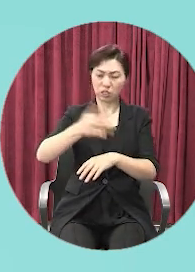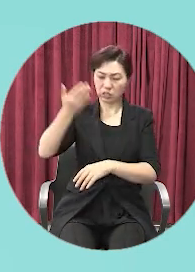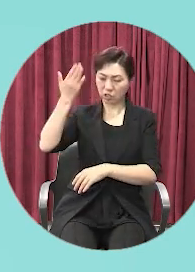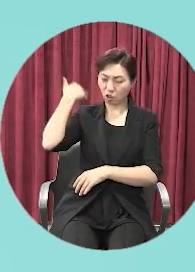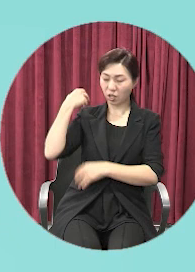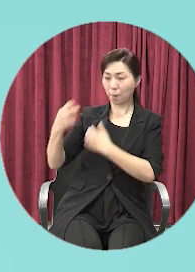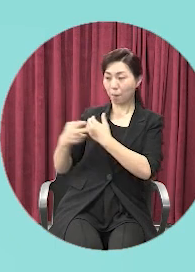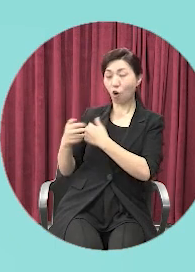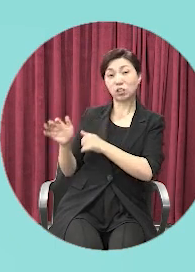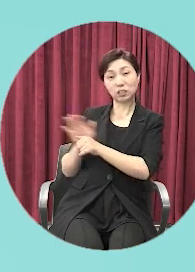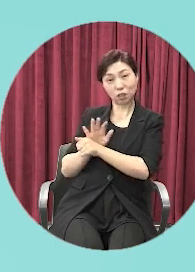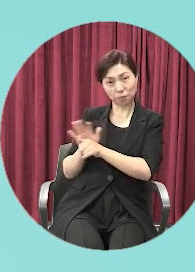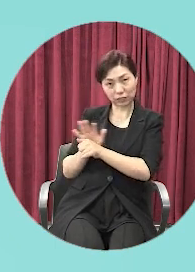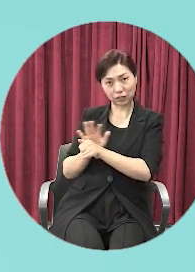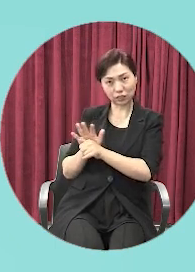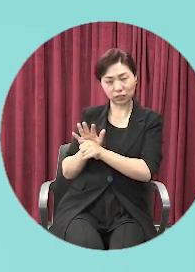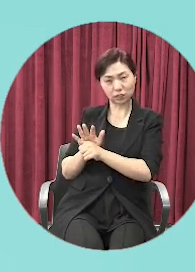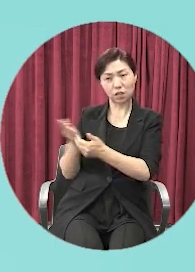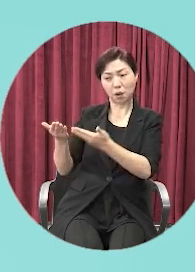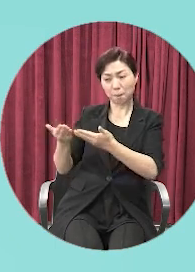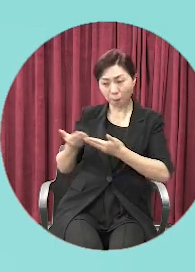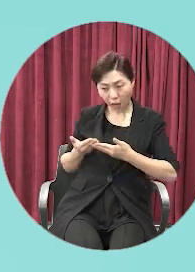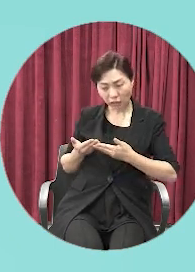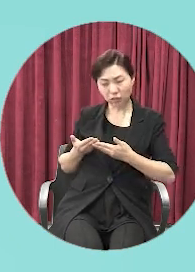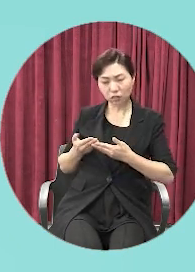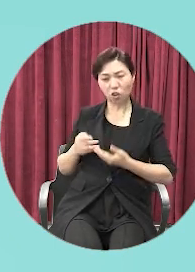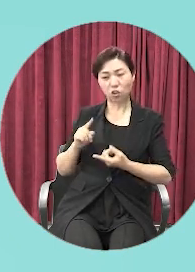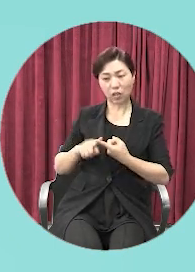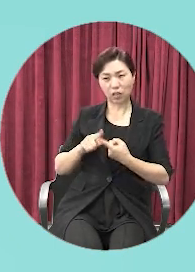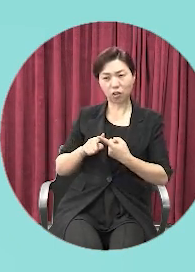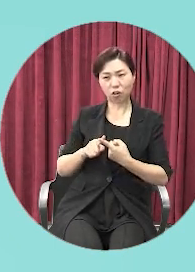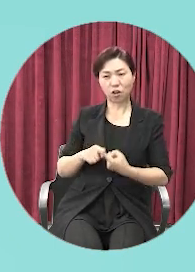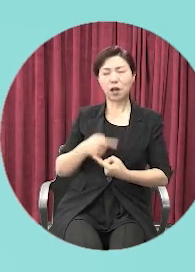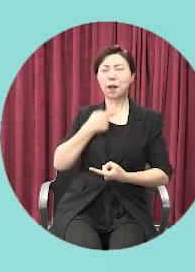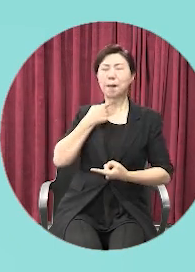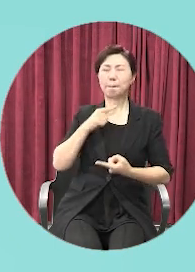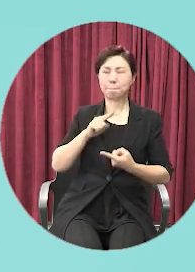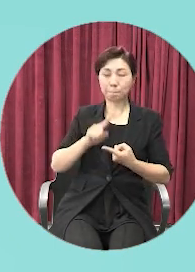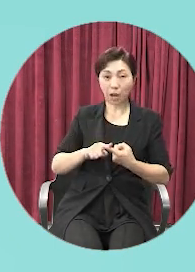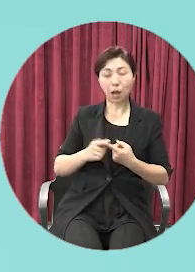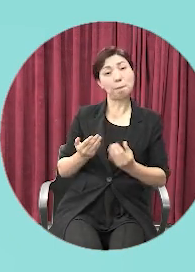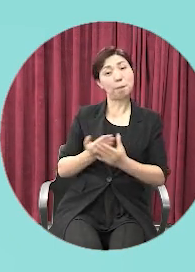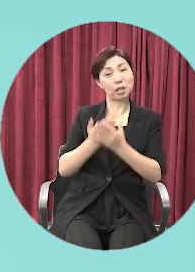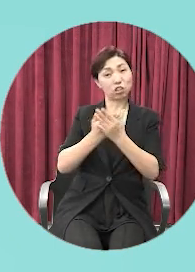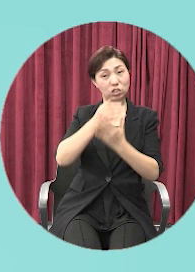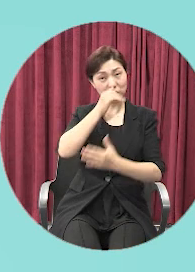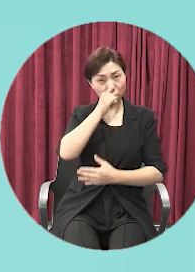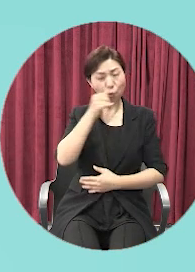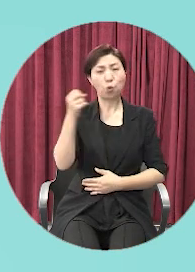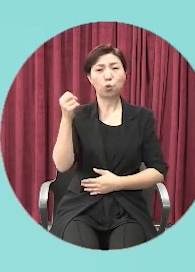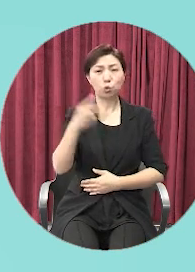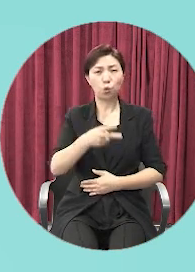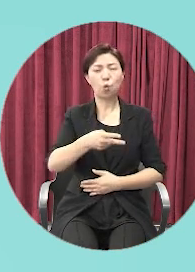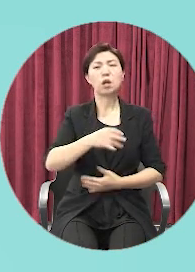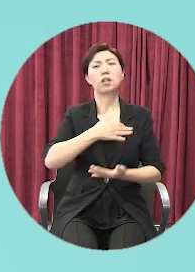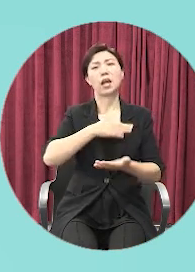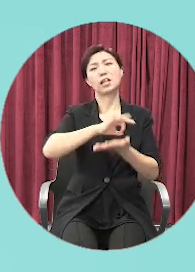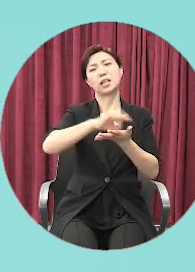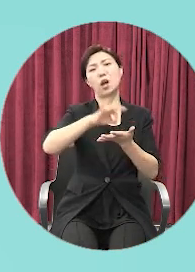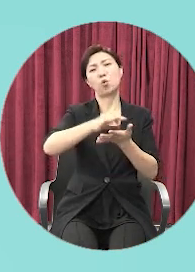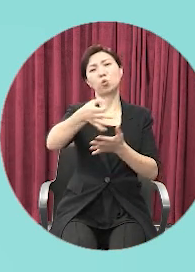서비스에 비해서 얼마나 향상이 됐느냐, 좋은 결과를 낳느냐, 그리고 또한 비용이 줄어들 수 있느냐